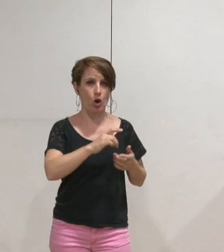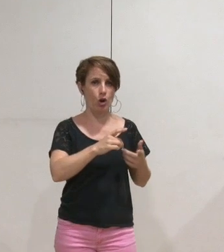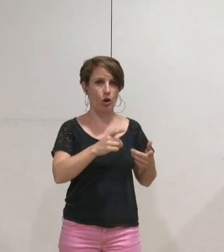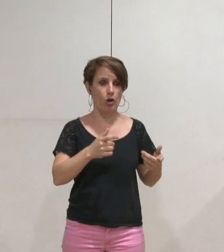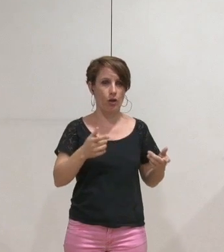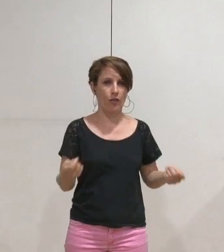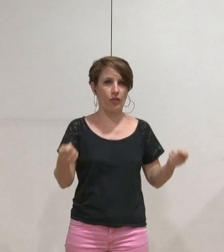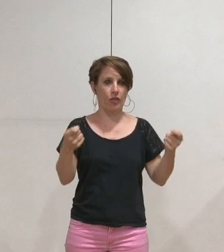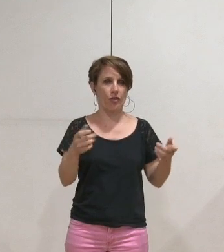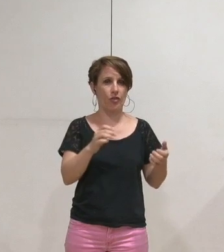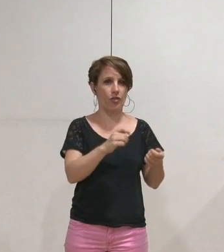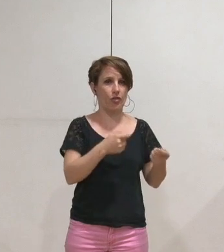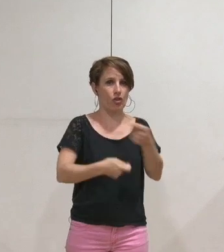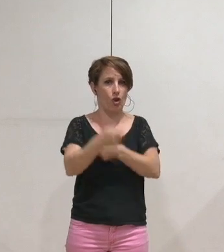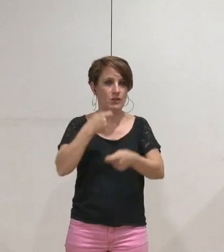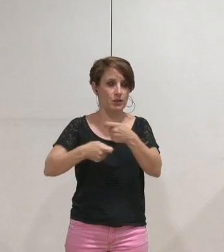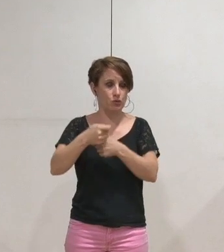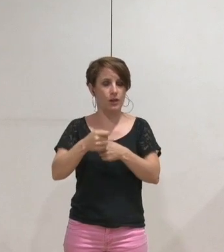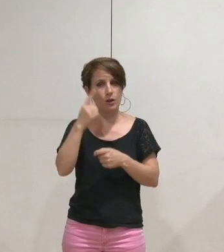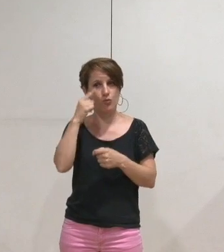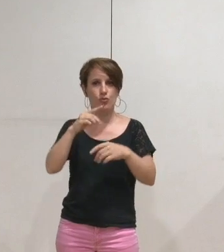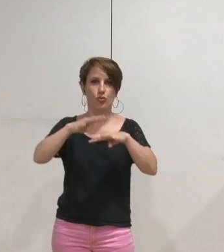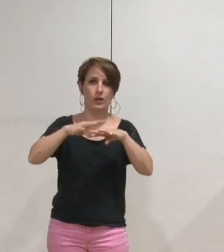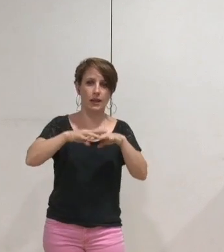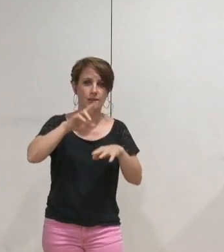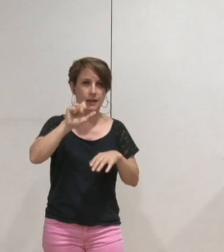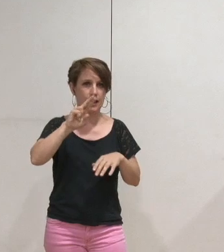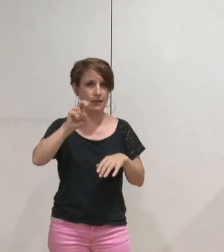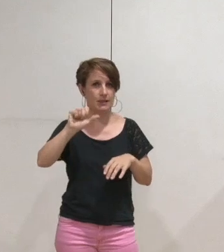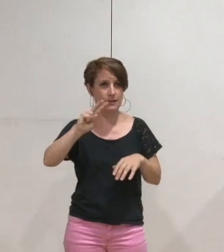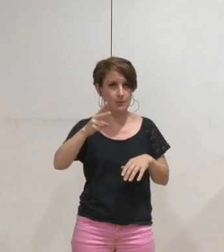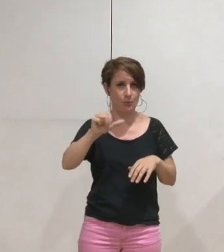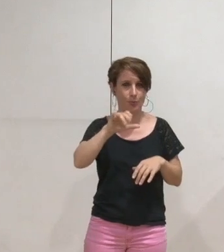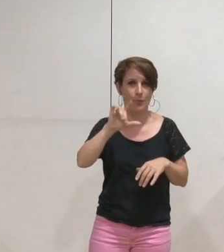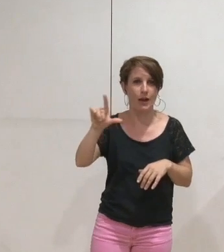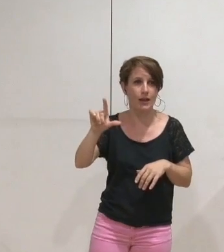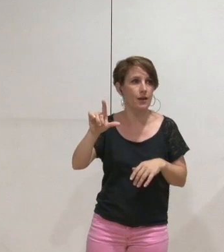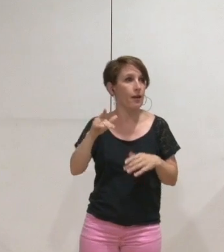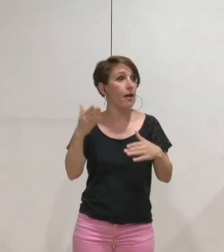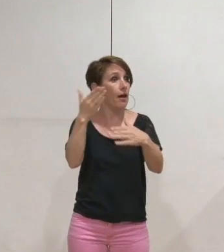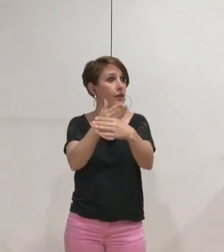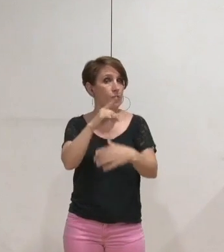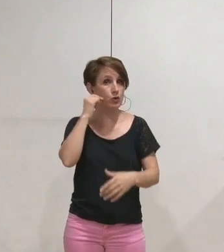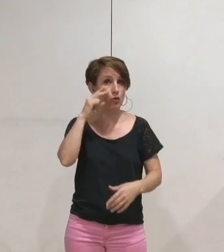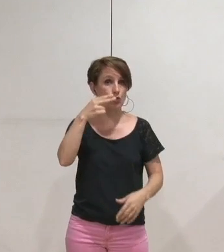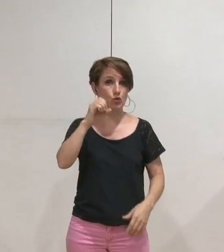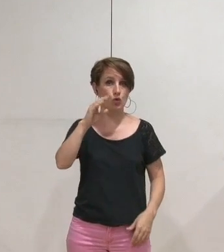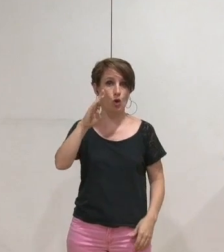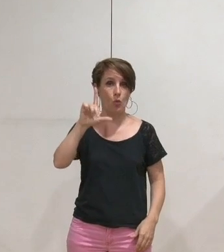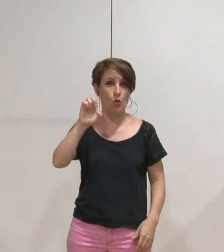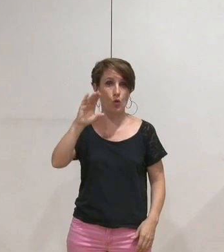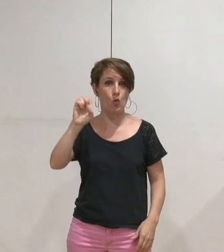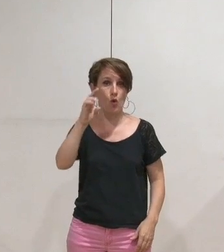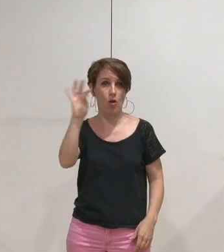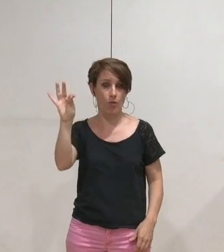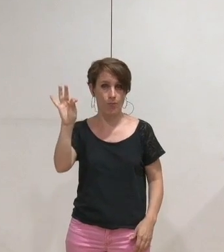d'Ambert raspaille qui prend intervention monsieur noble courourt oui